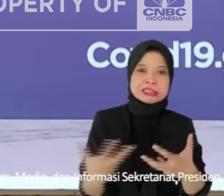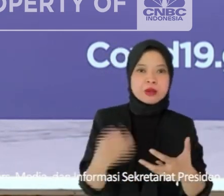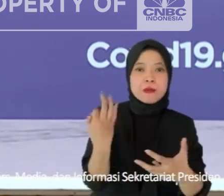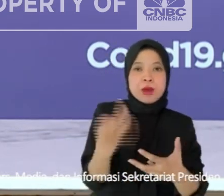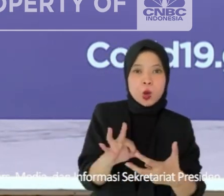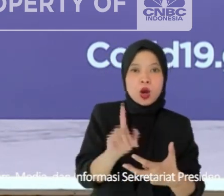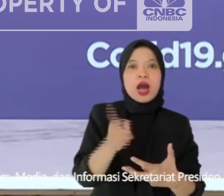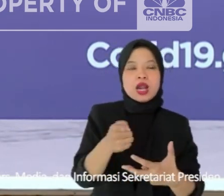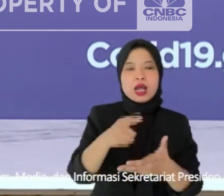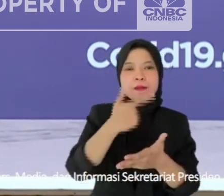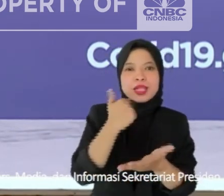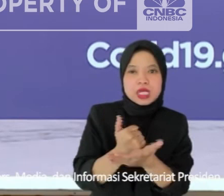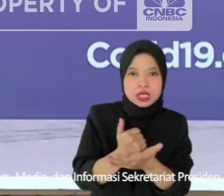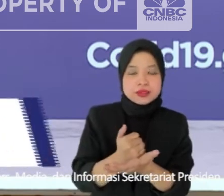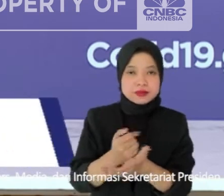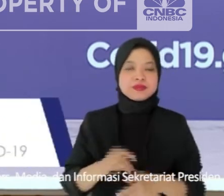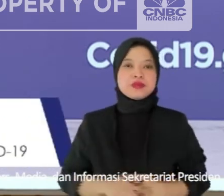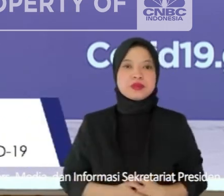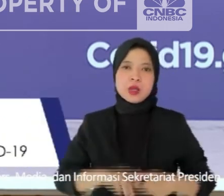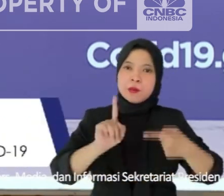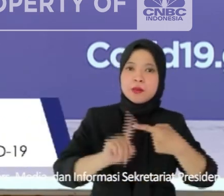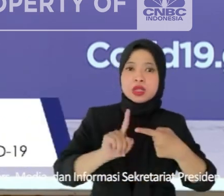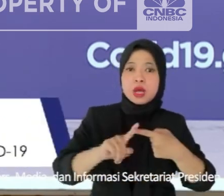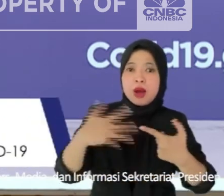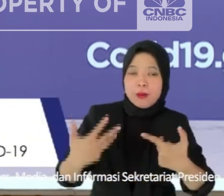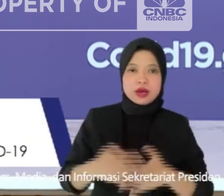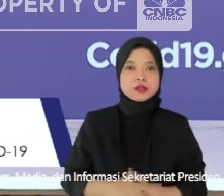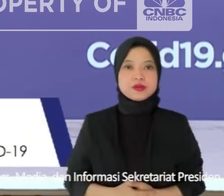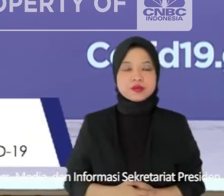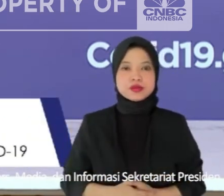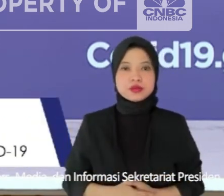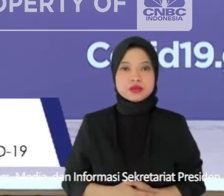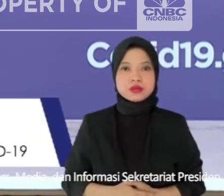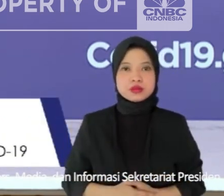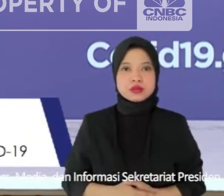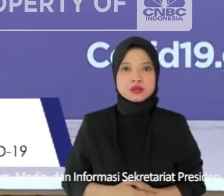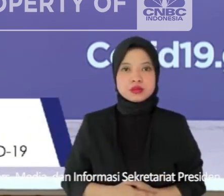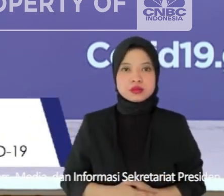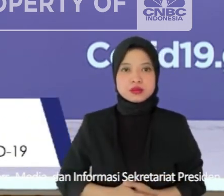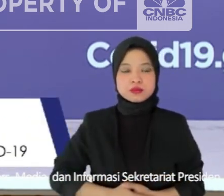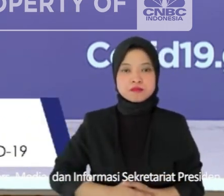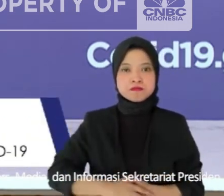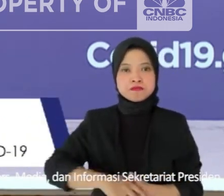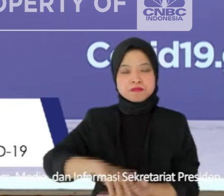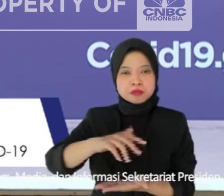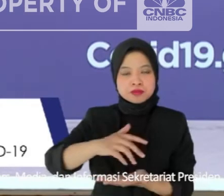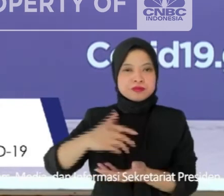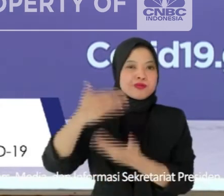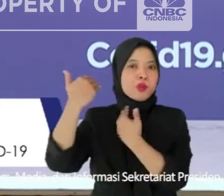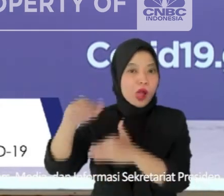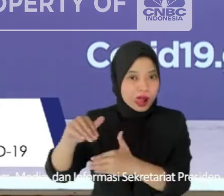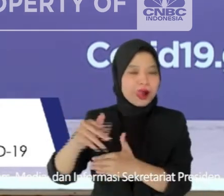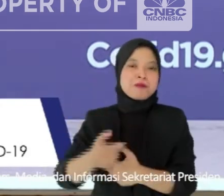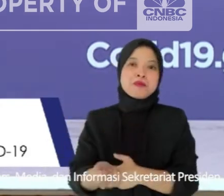sehubungan yang perlu menjadi catatan diantaranya adalah pemerintah akan memperluas penerapan Pembukaan pusat perbelanjaan